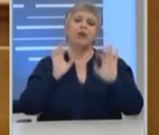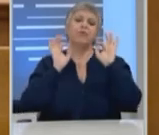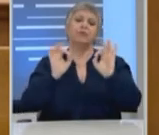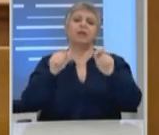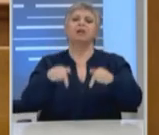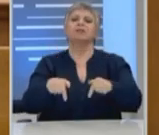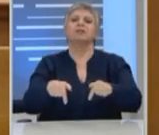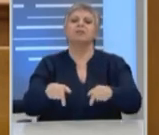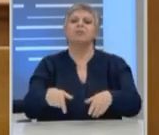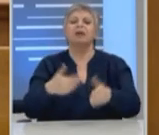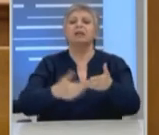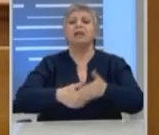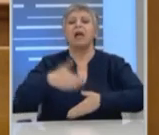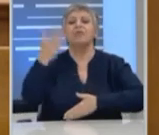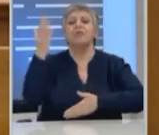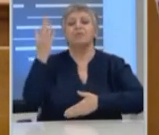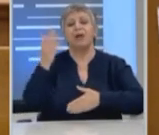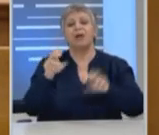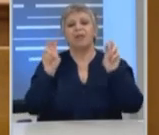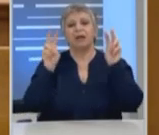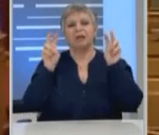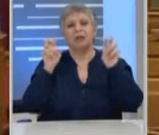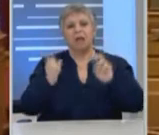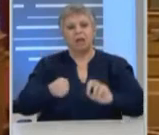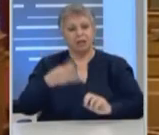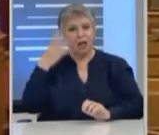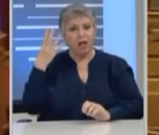νέα, οφθαλμαπάτη τα νέα μέτρα. Δεν υπάρχουν.